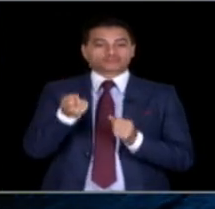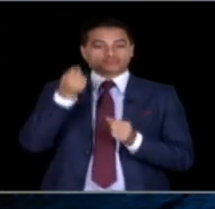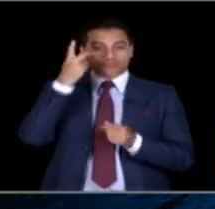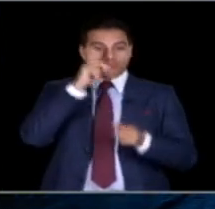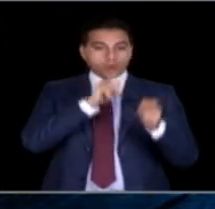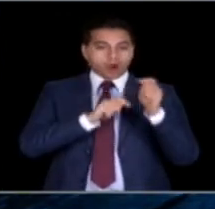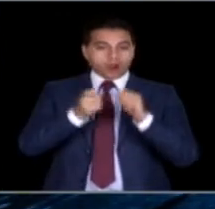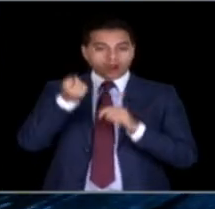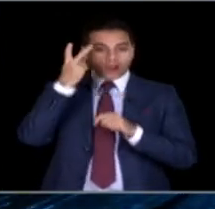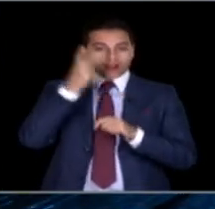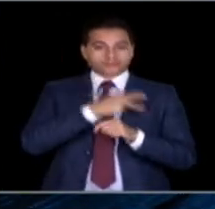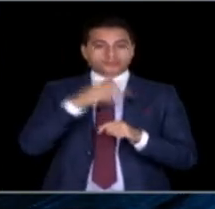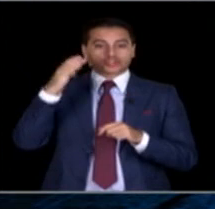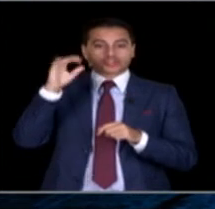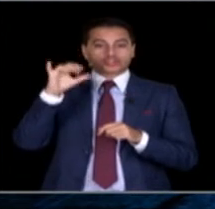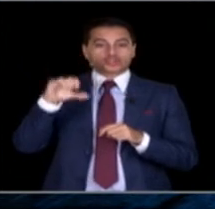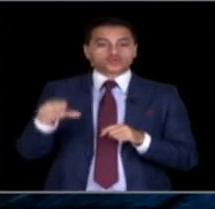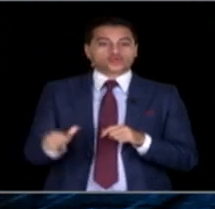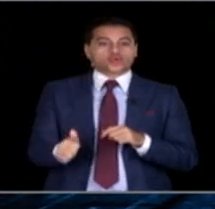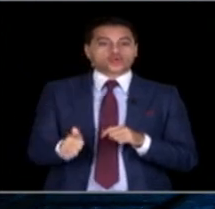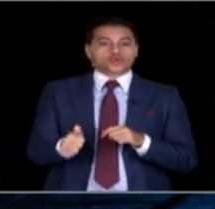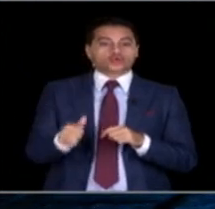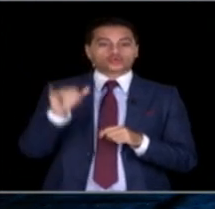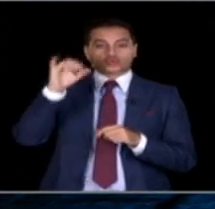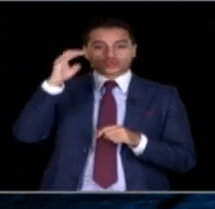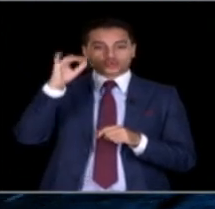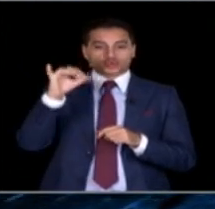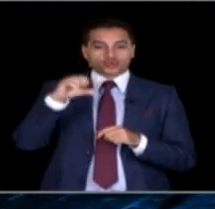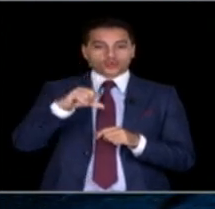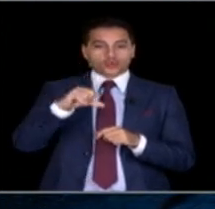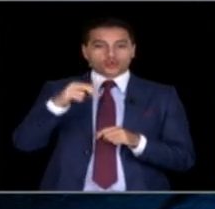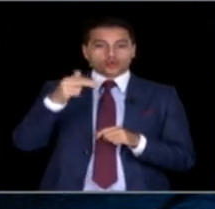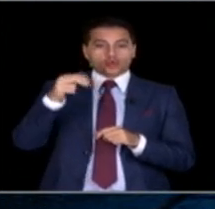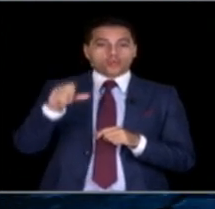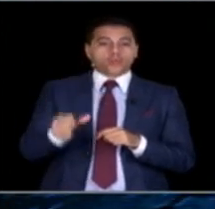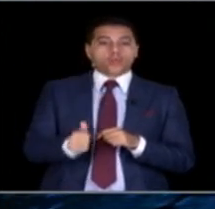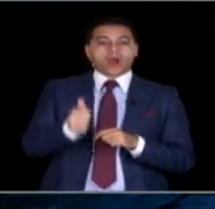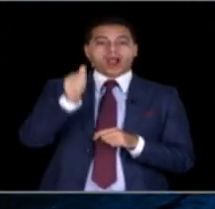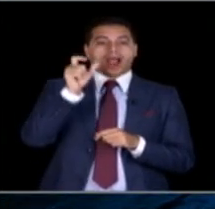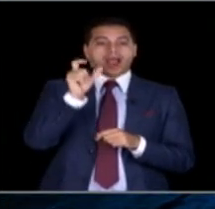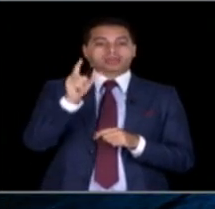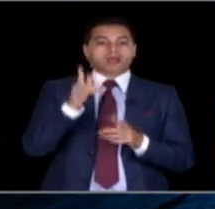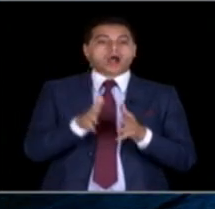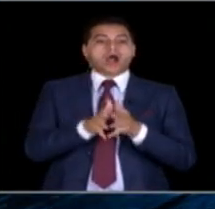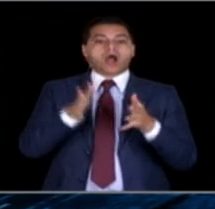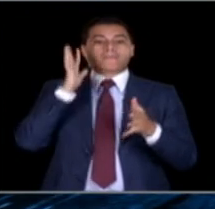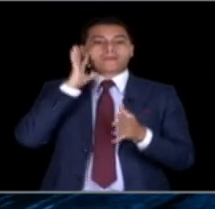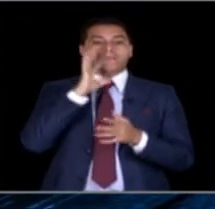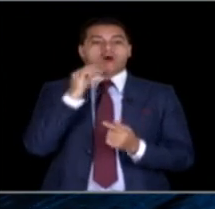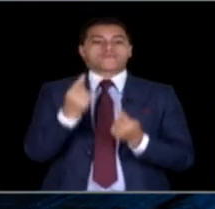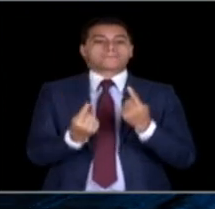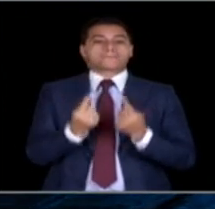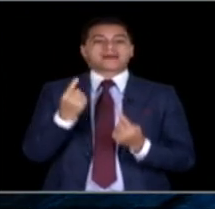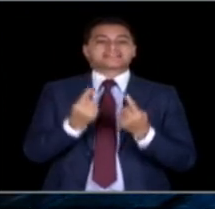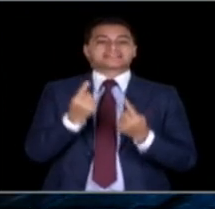مشروع جيوغوان هو من أكبر المزارع توليداً لطاقة الرياح في العالم،